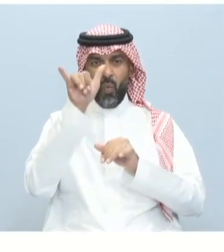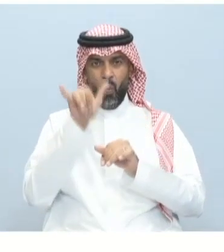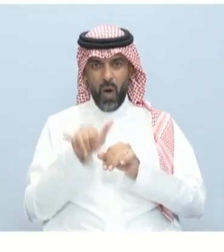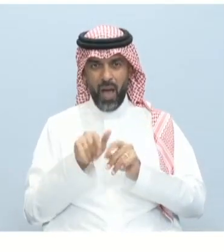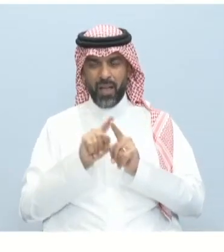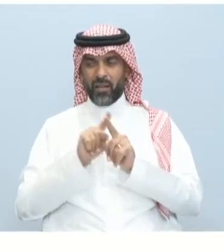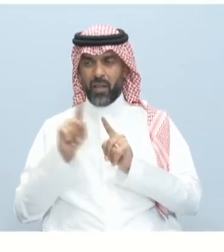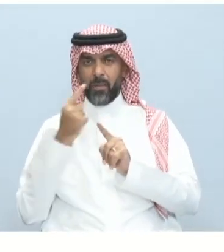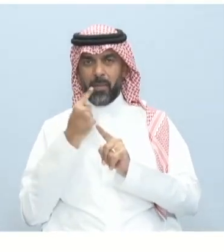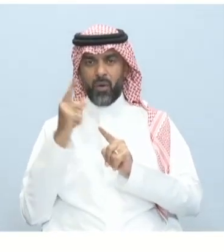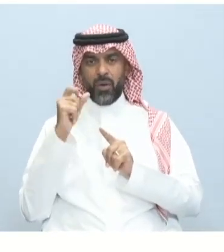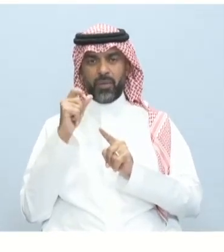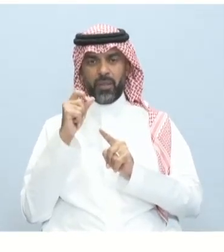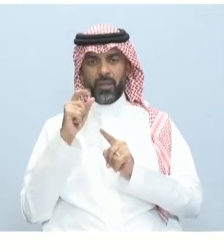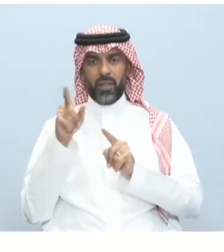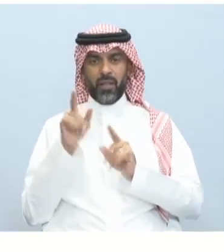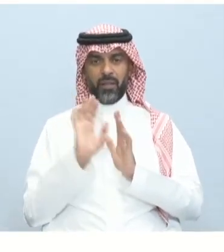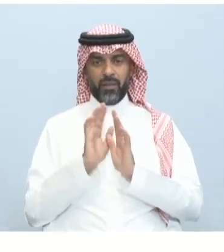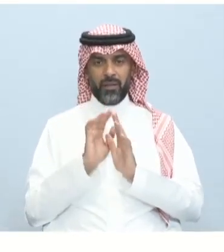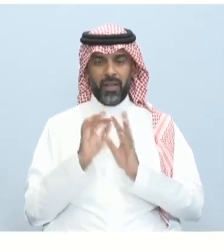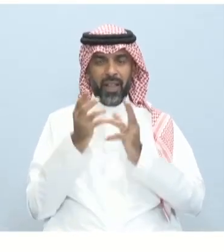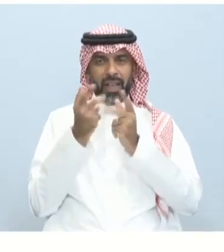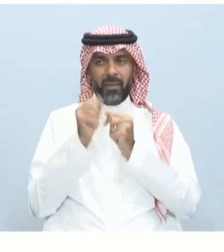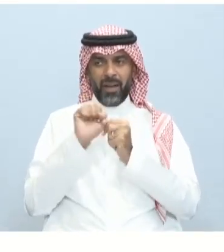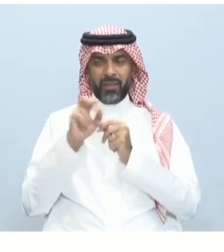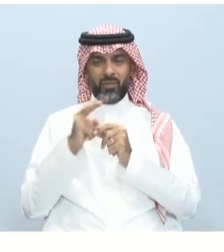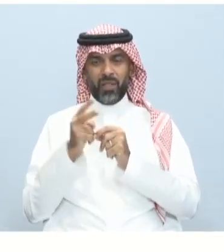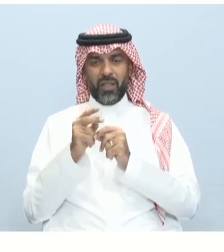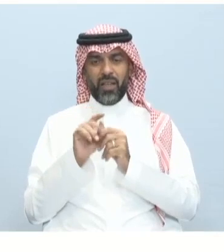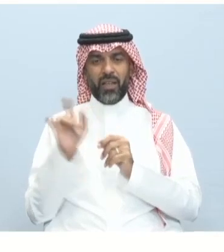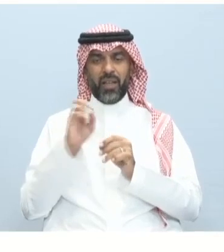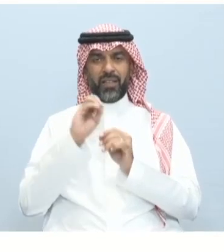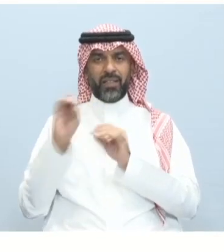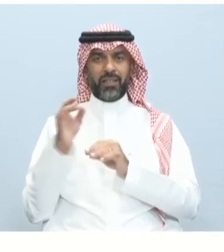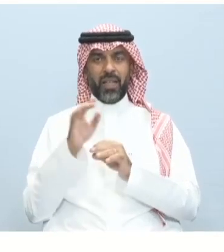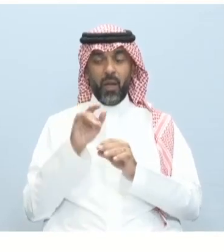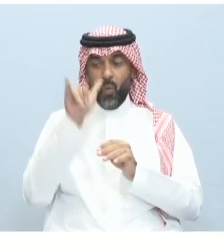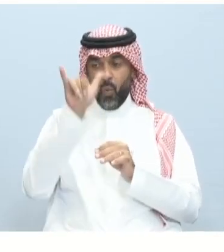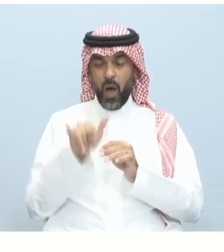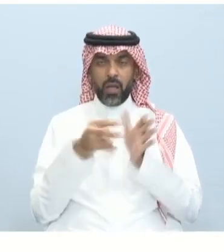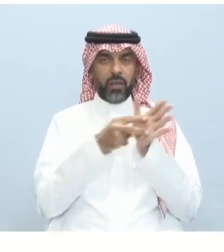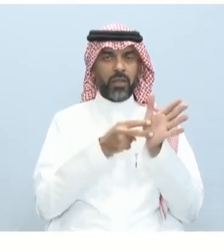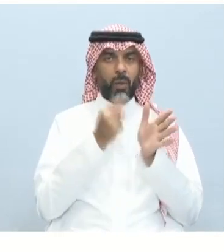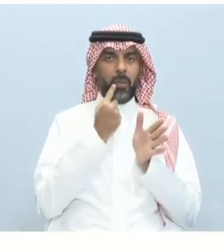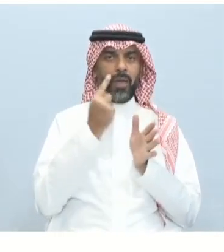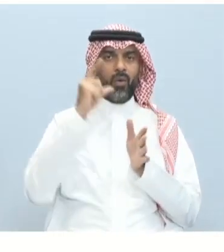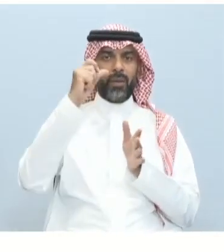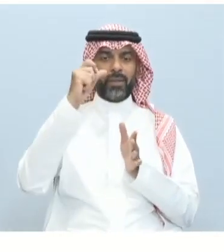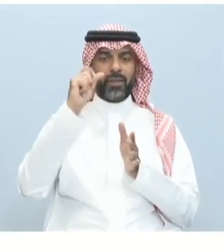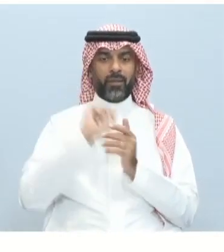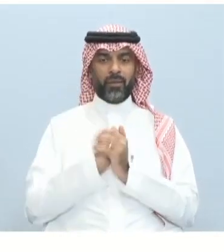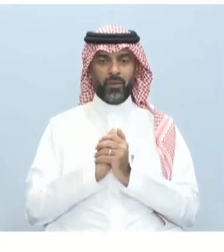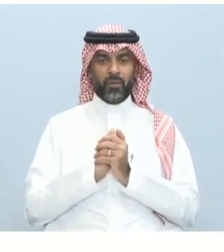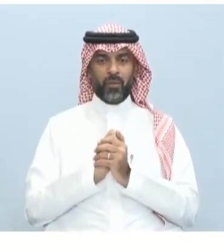من قسم المتغيرات، تقوم بإسناد قيمة للمتغير. هنا أسندنا للواي قيمة 150